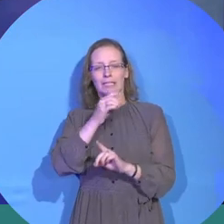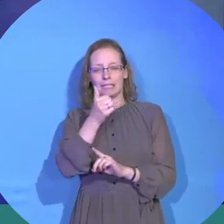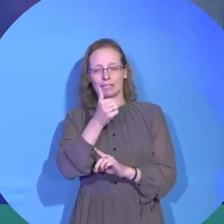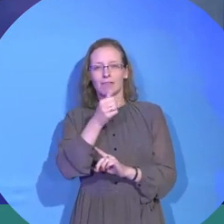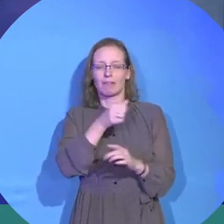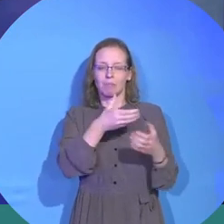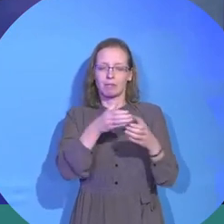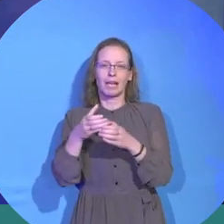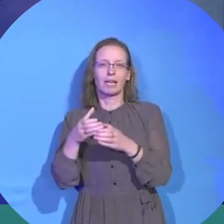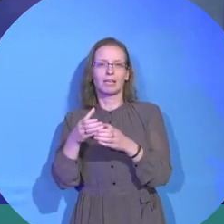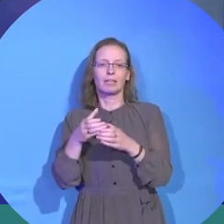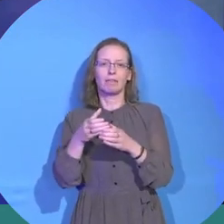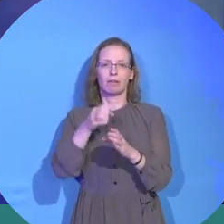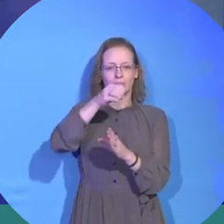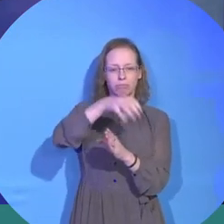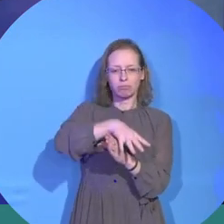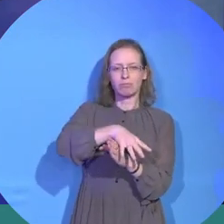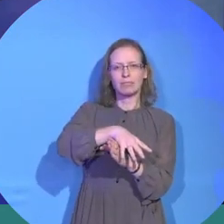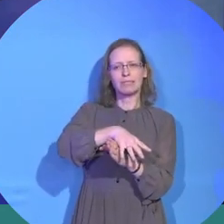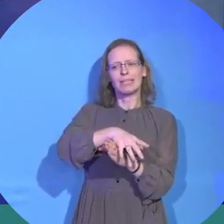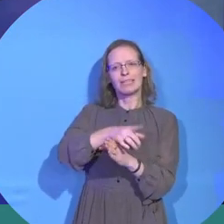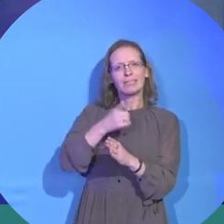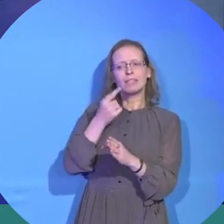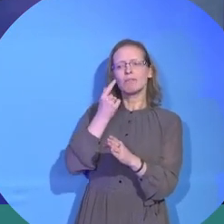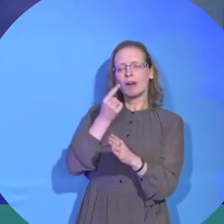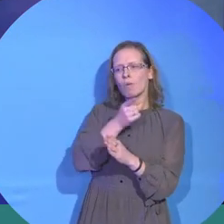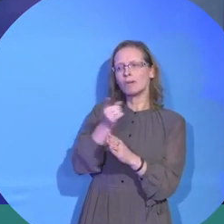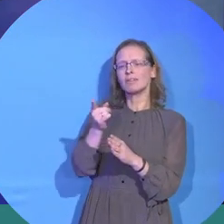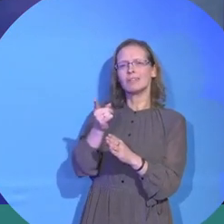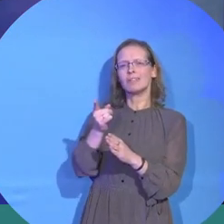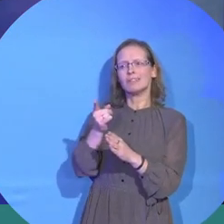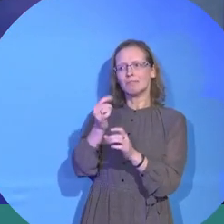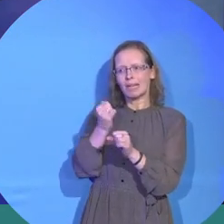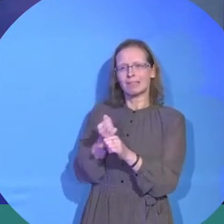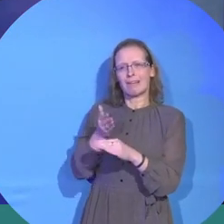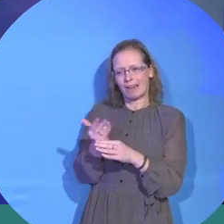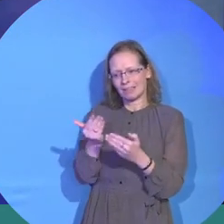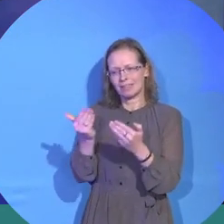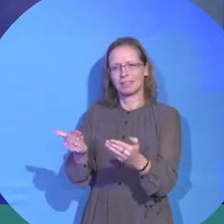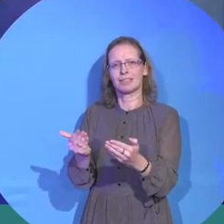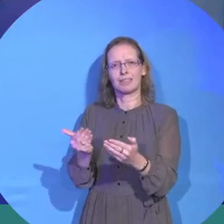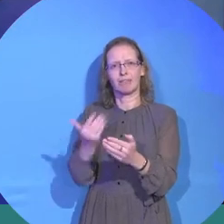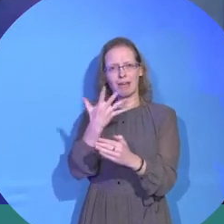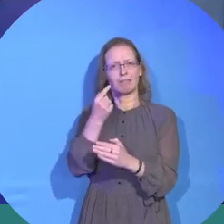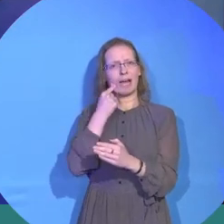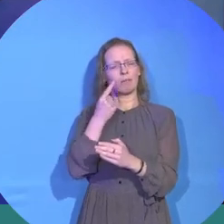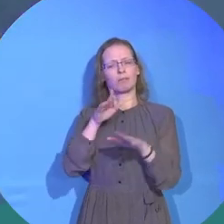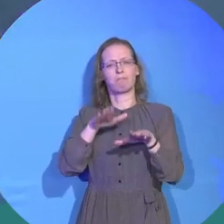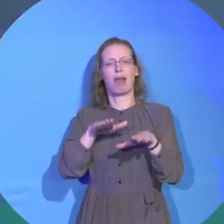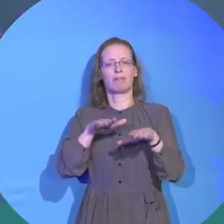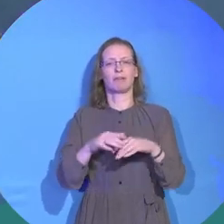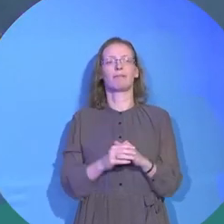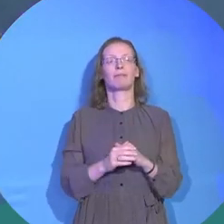doe deze vrouwen niet tekort. Nee. Laat het intact, die 5 dagen. Ja. Bedankt allemaal voor jullie toelichting. En we gaan nog een laatste keer.